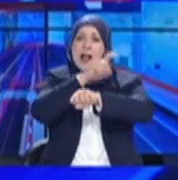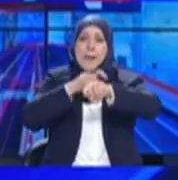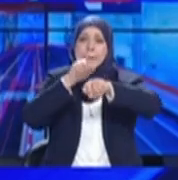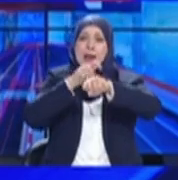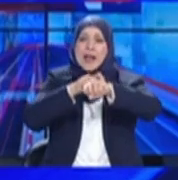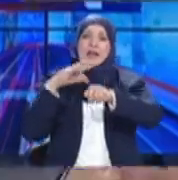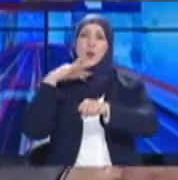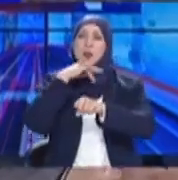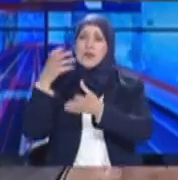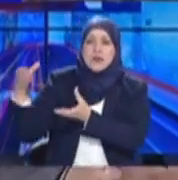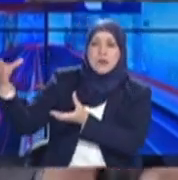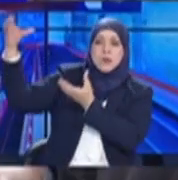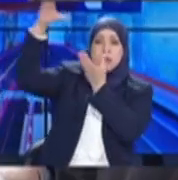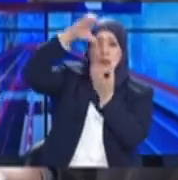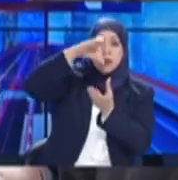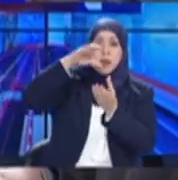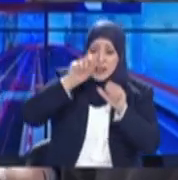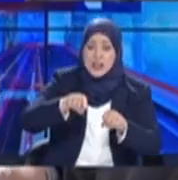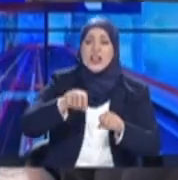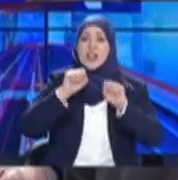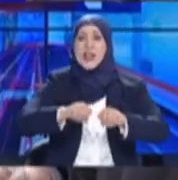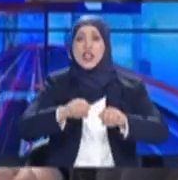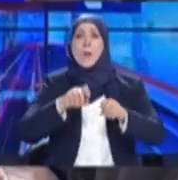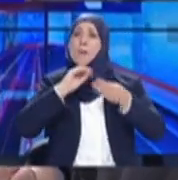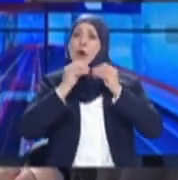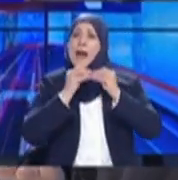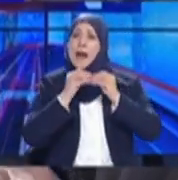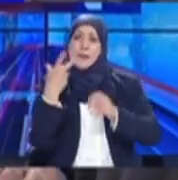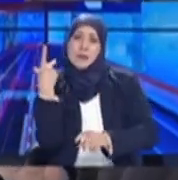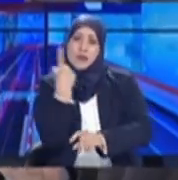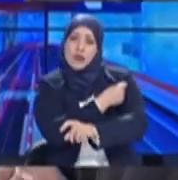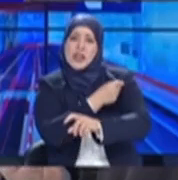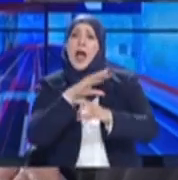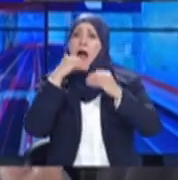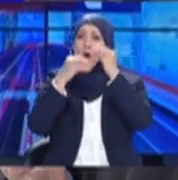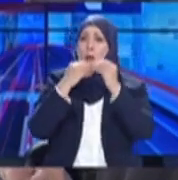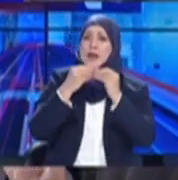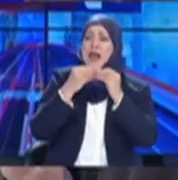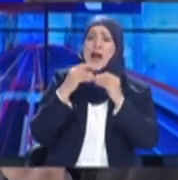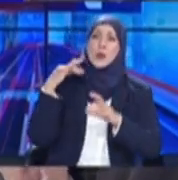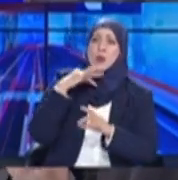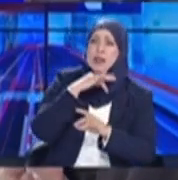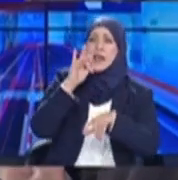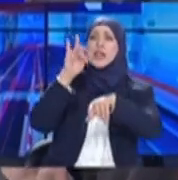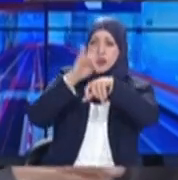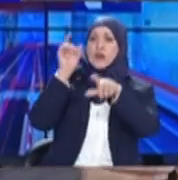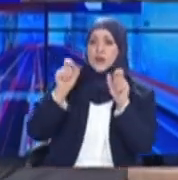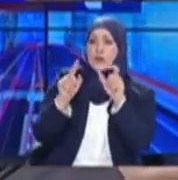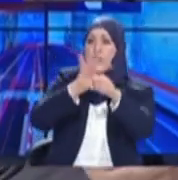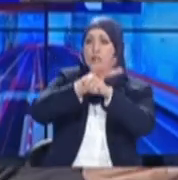سوسه الى ال ال اه اللي اه يرفضوا قبول الفضلات والمسدس هذه الخطر يحدث هو